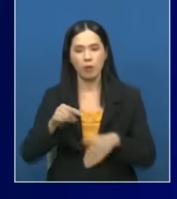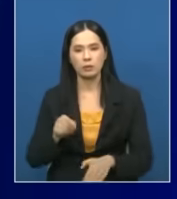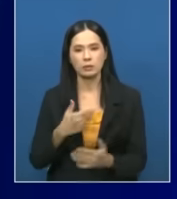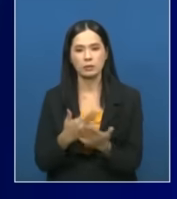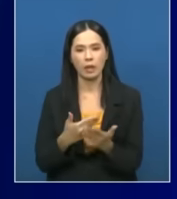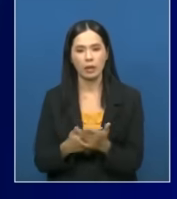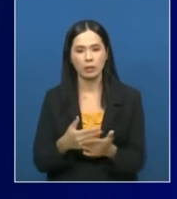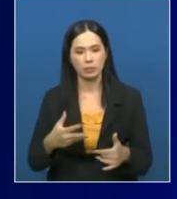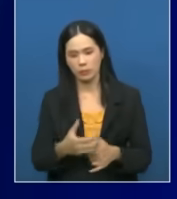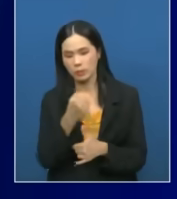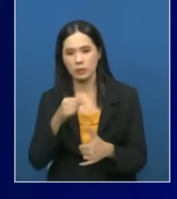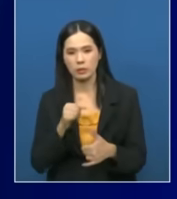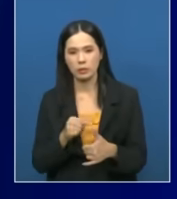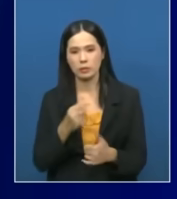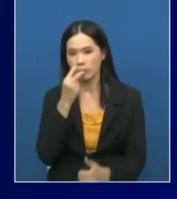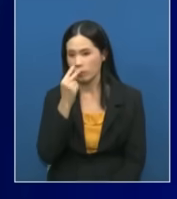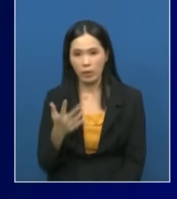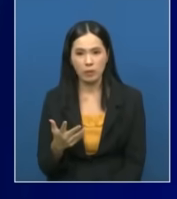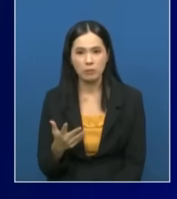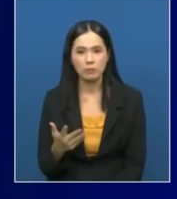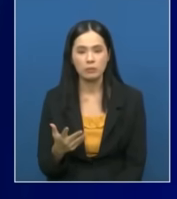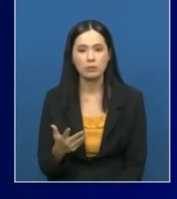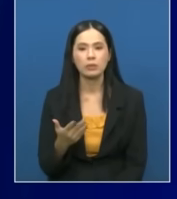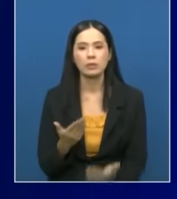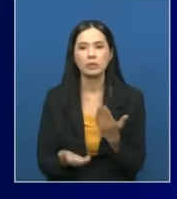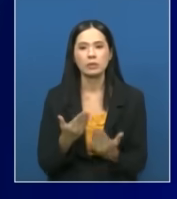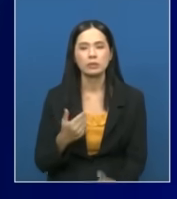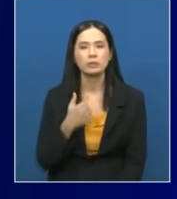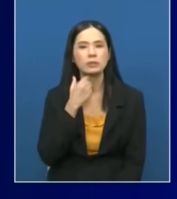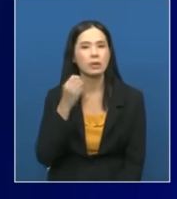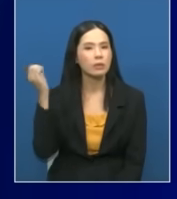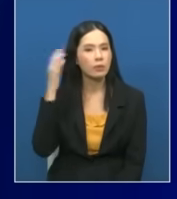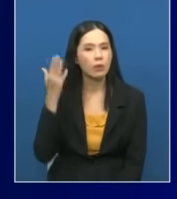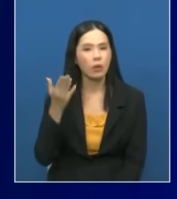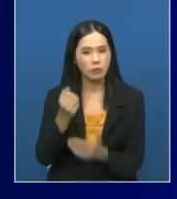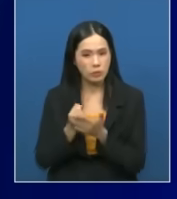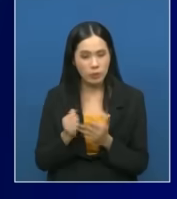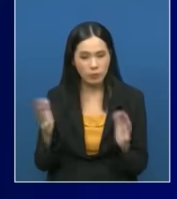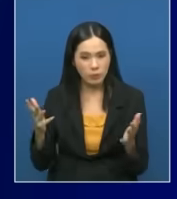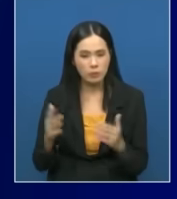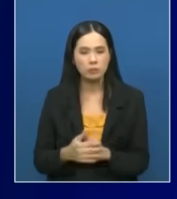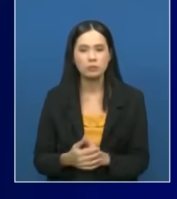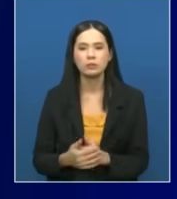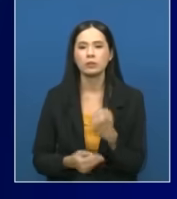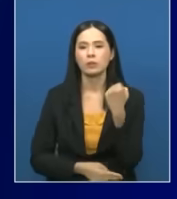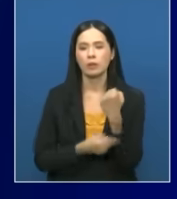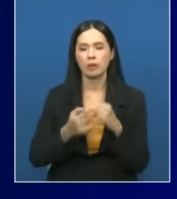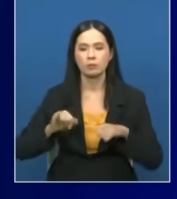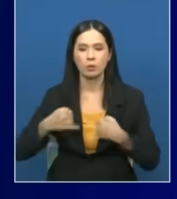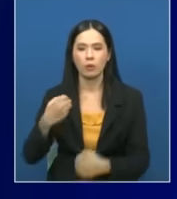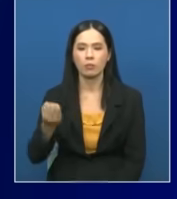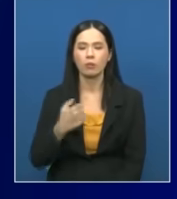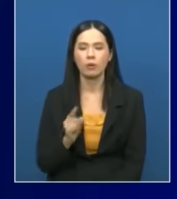ทรัพย์ทำลายร่างกายอะพี่ไม่เห็นความผิดปกติหรือไม่มีเสียงร้องขอความช่วยเหลืออะไรเลยเหรอทางฝั่งเจ้าของโรงแรมบอกว่